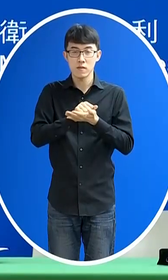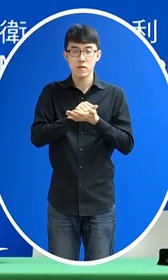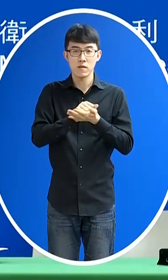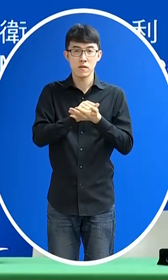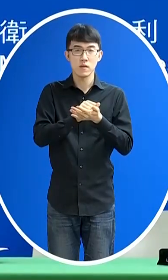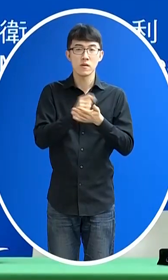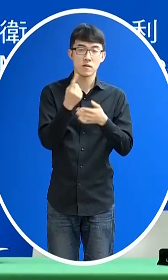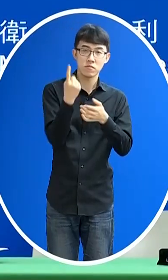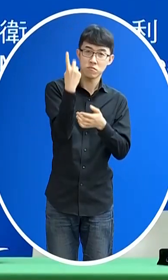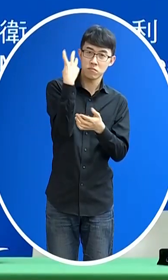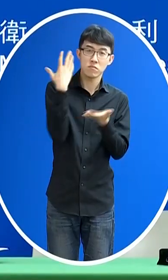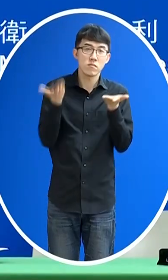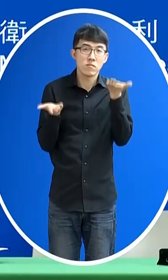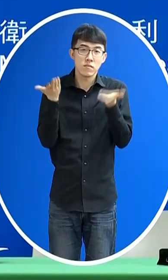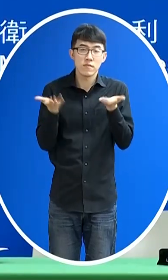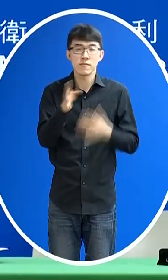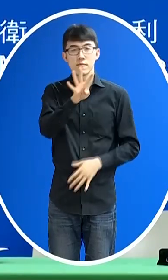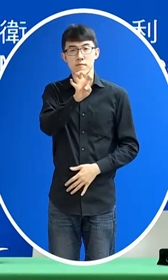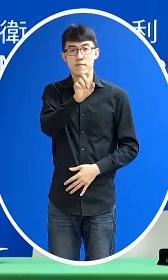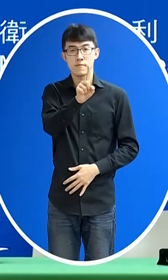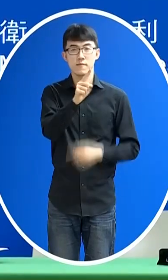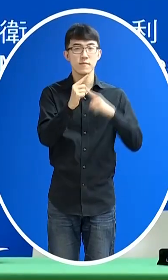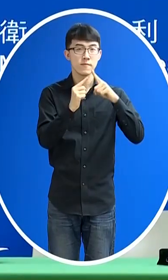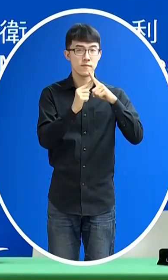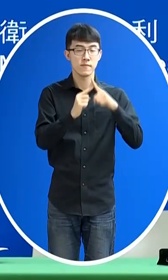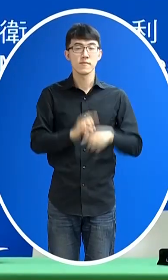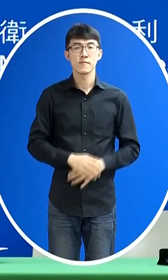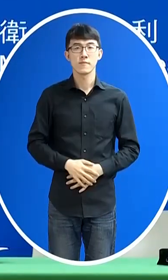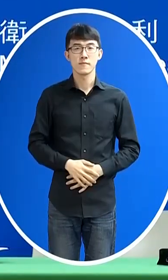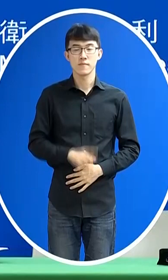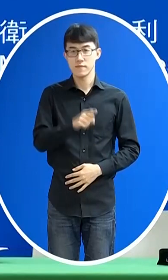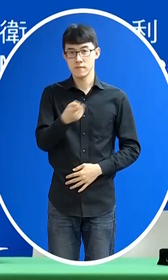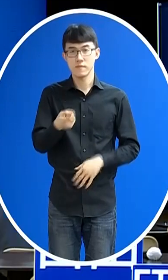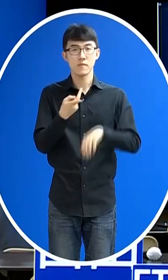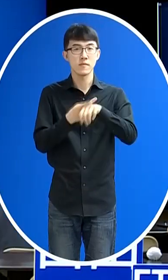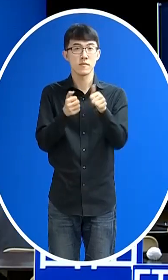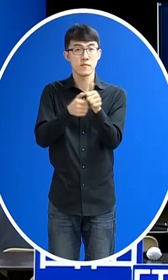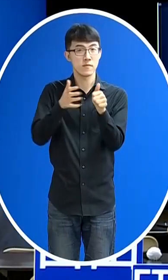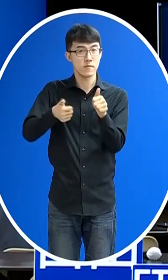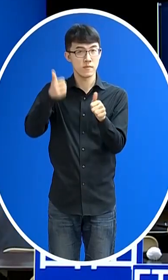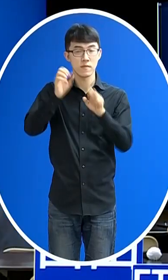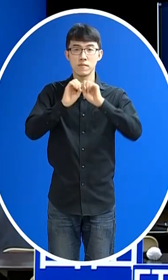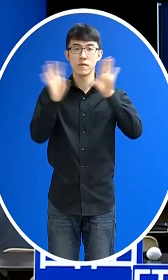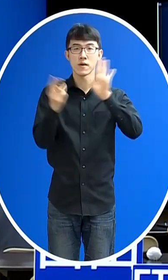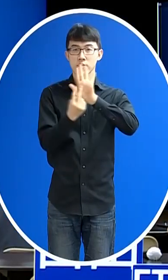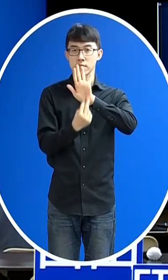之前几天的差不多，好，有41位。好，那接下来就请我们罗副。